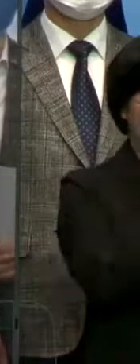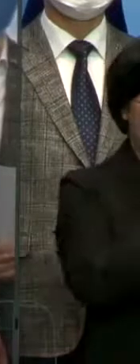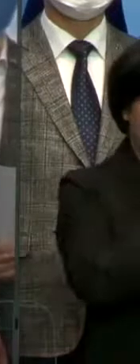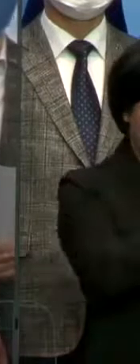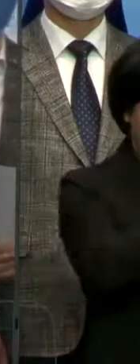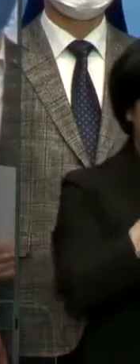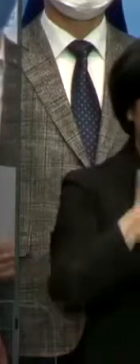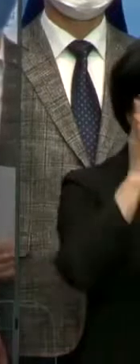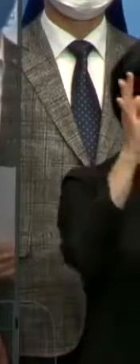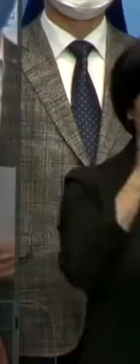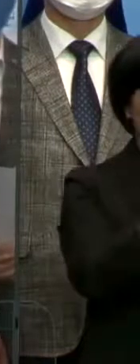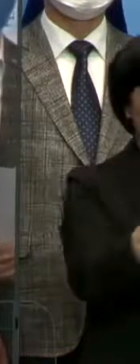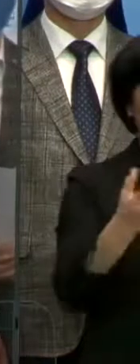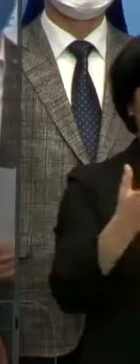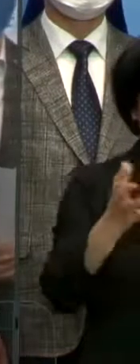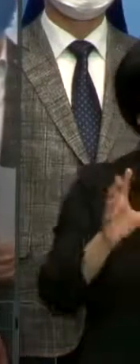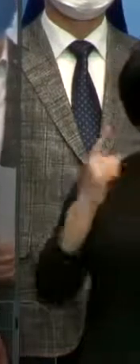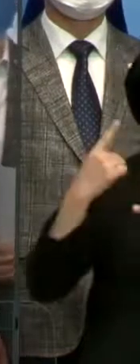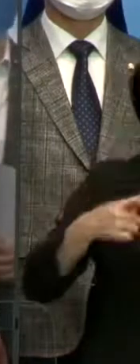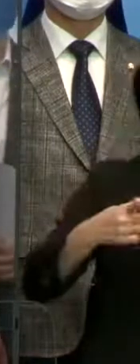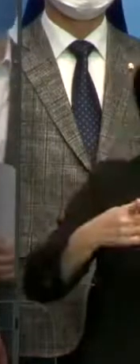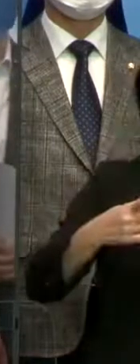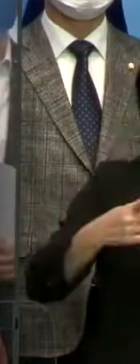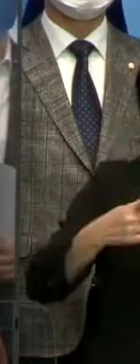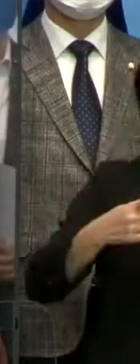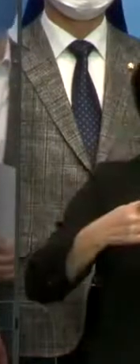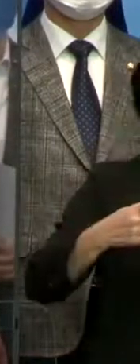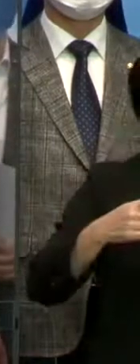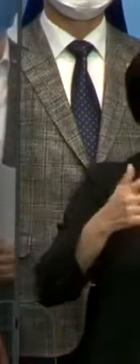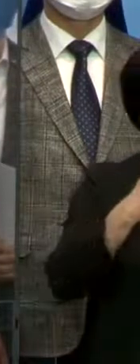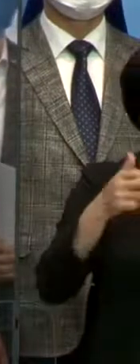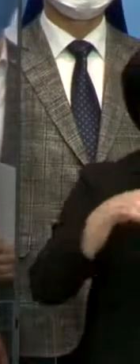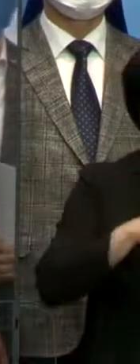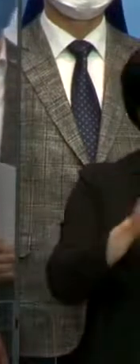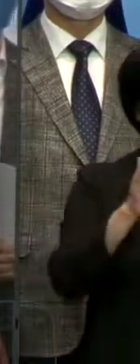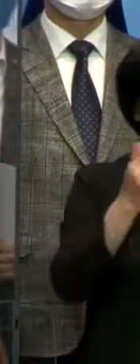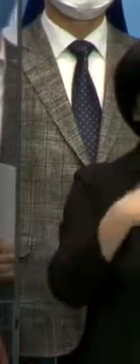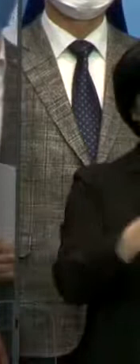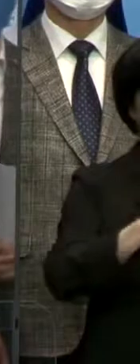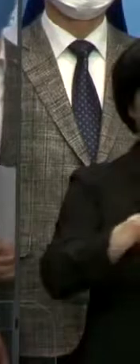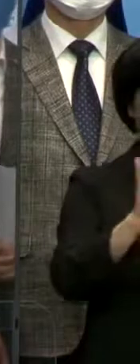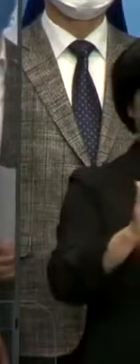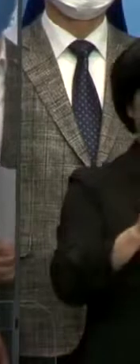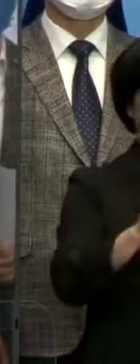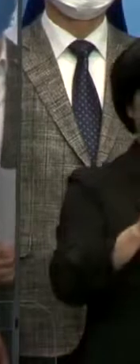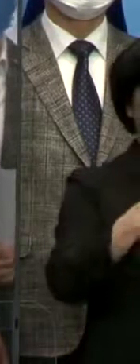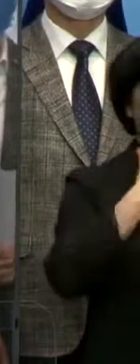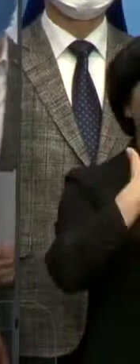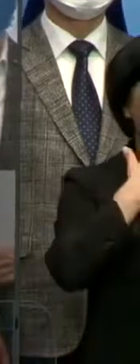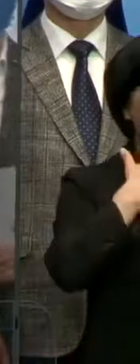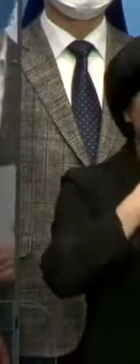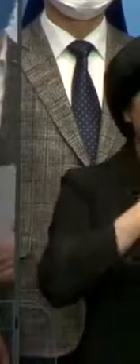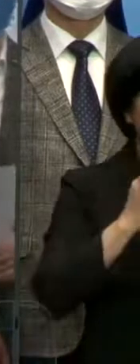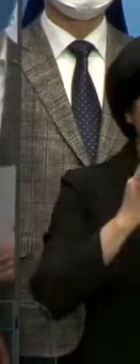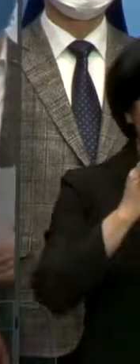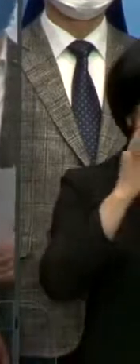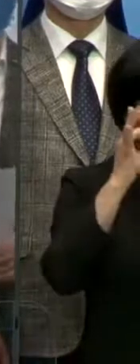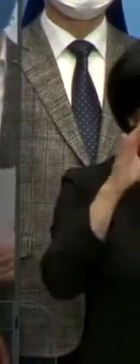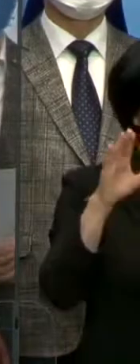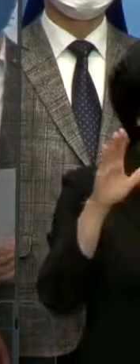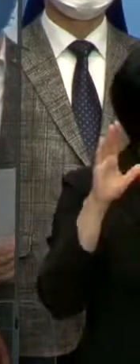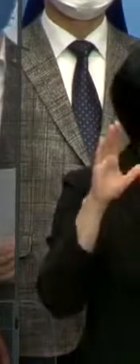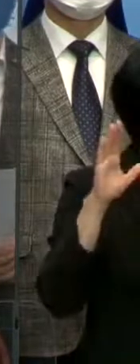것입니다. 야당도 대승적인 차원에서, 그리고 국민 여러분들의 목소리를 정말로 절실하게 진실하게